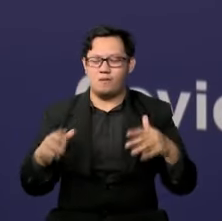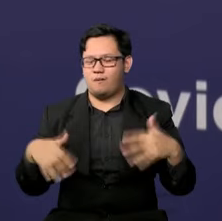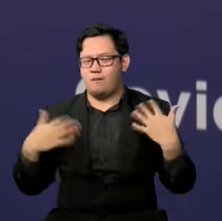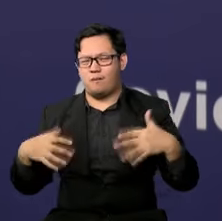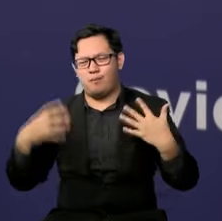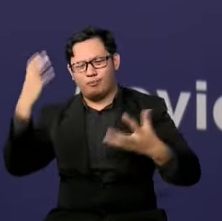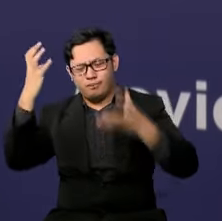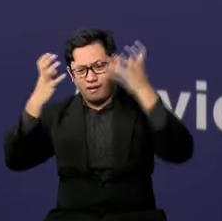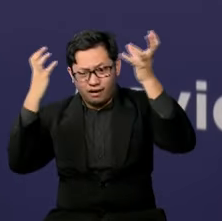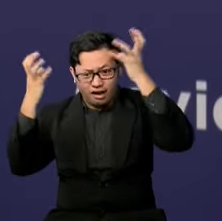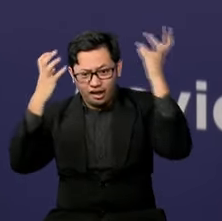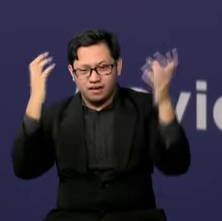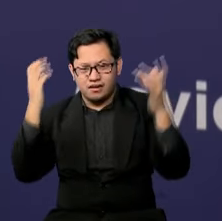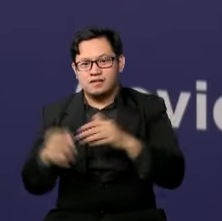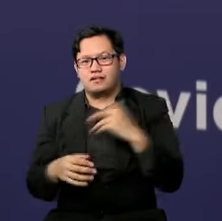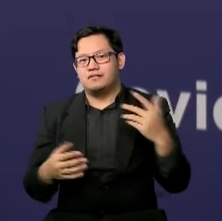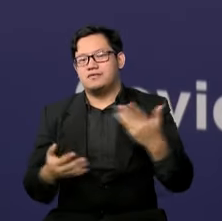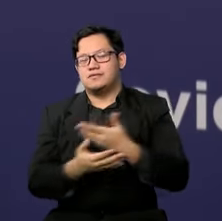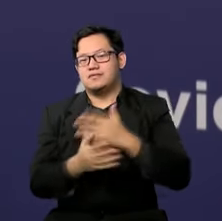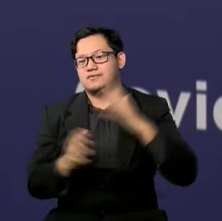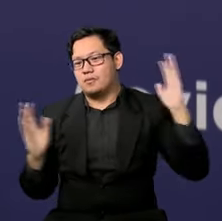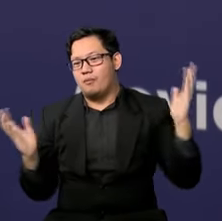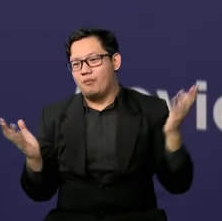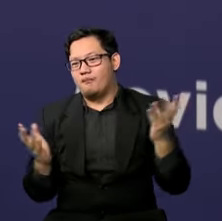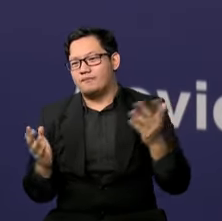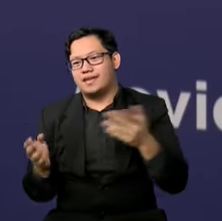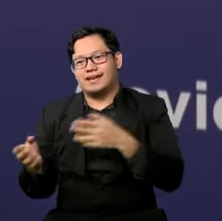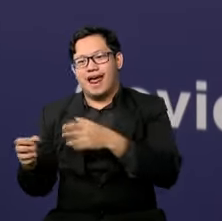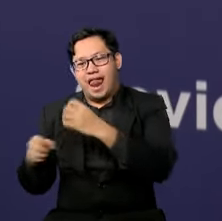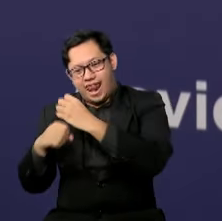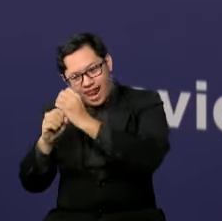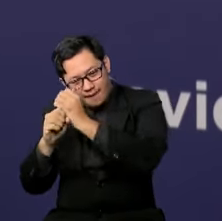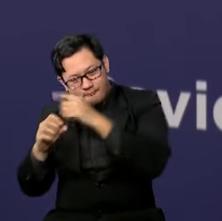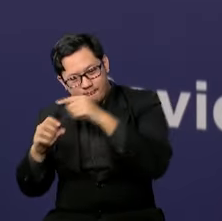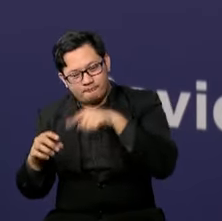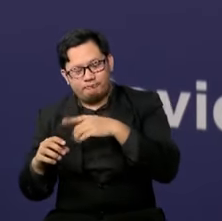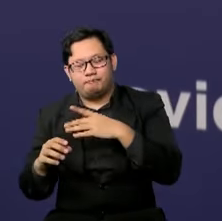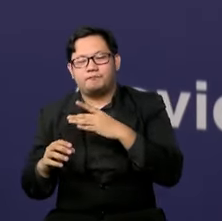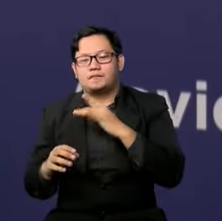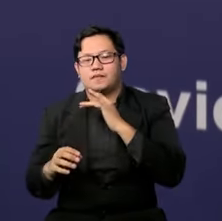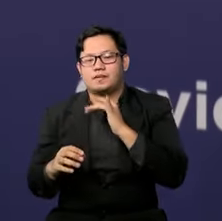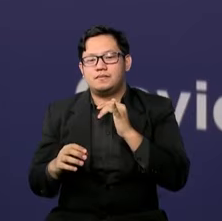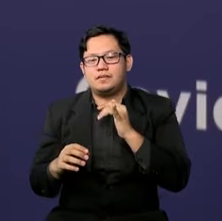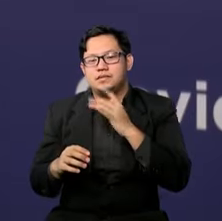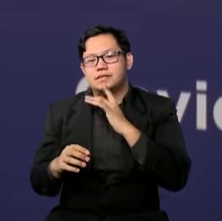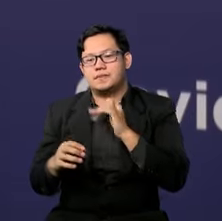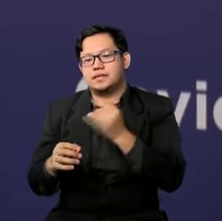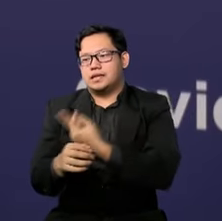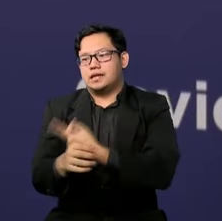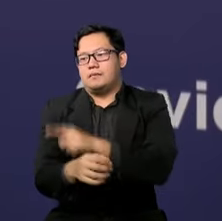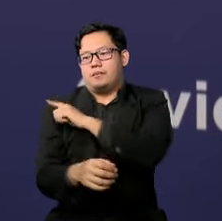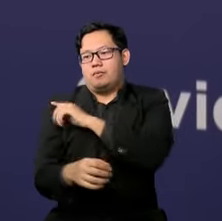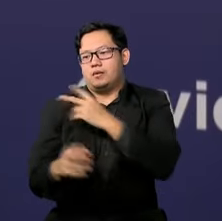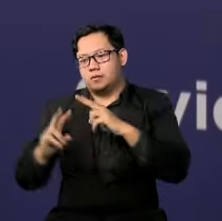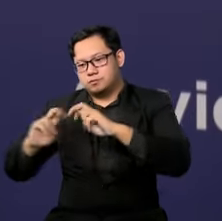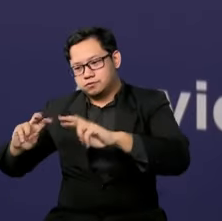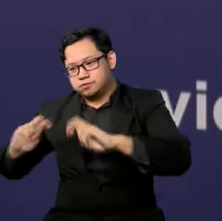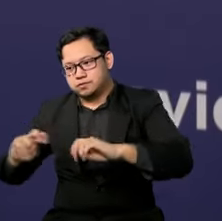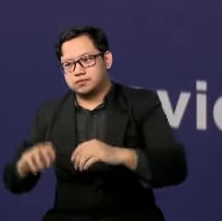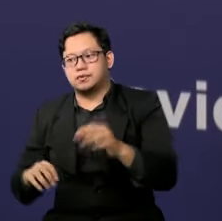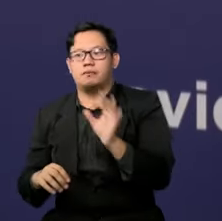juga ya dan pada saat itu kapasitas pemeriksaan.lab kita belum maksimal saya sampai dengan sekarang seperti yang sekarang gitu ya dulu kan cuma satu